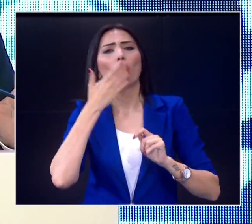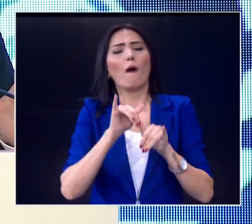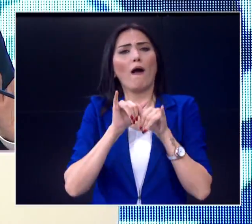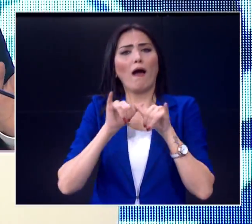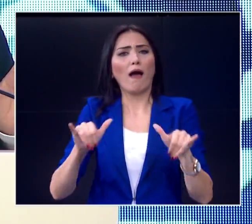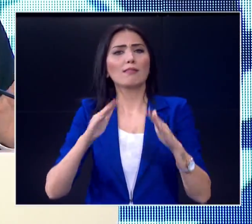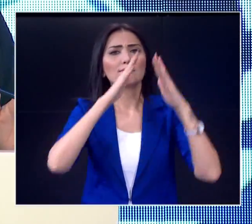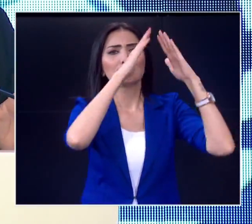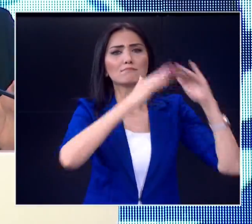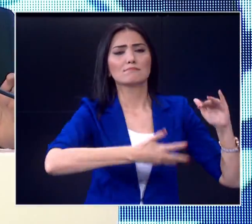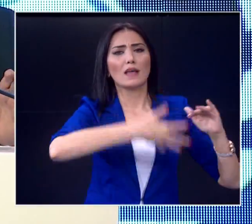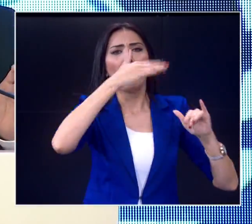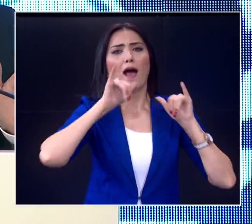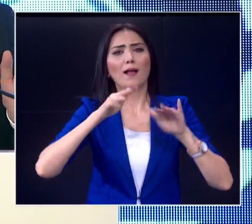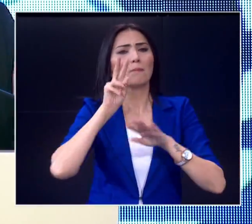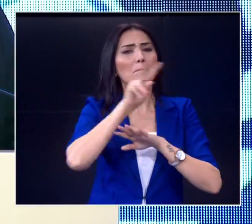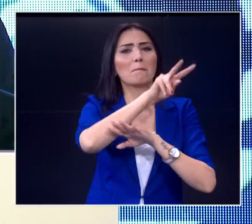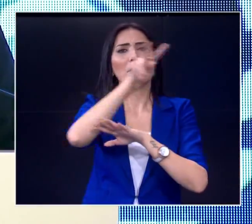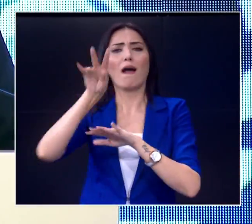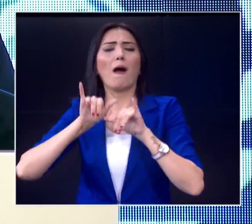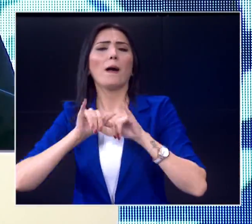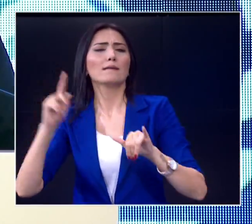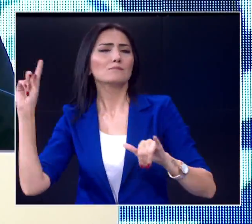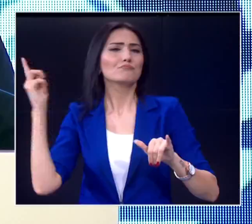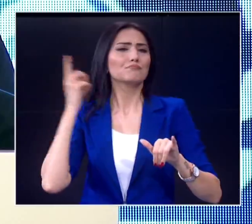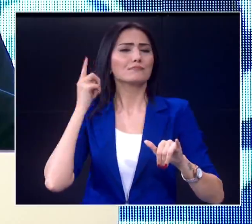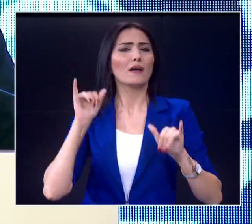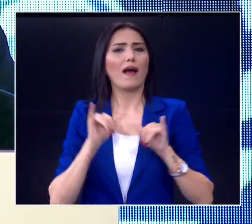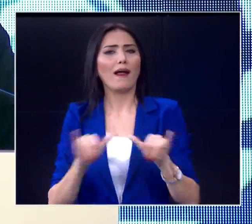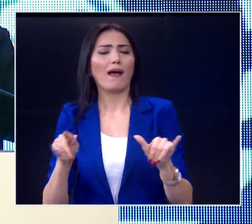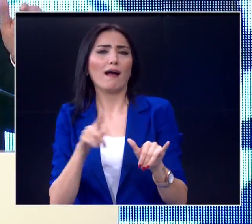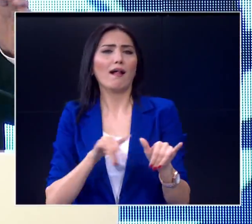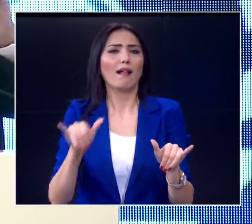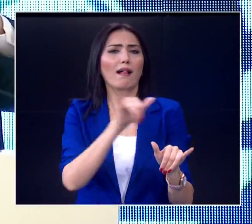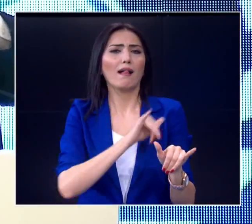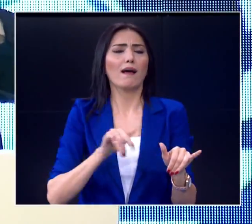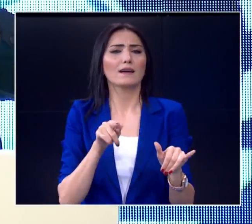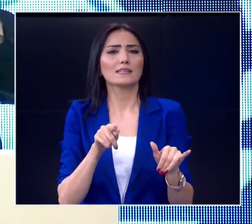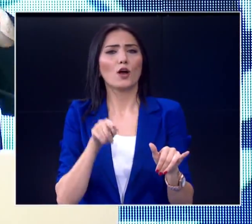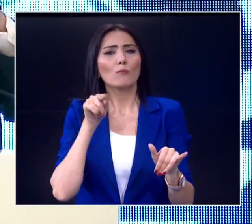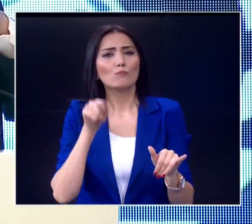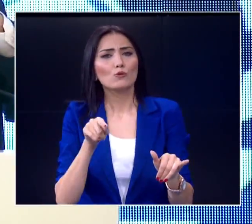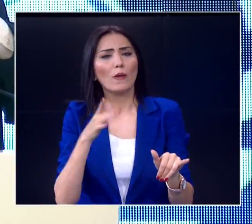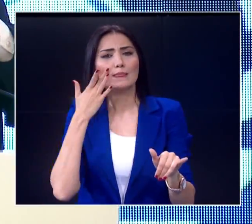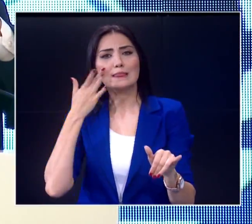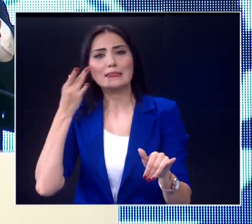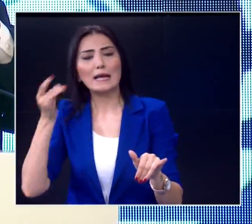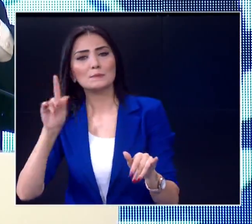daire, aynı manzara, aynı kalite. Bunu test